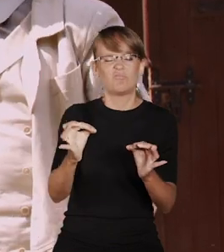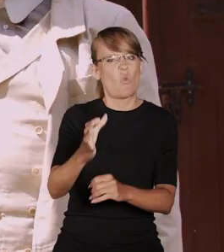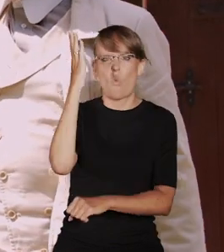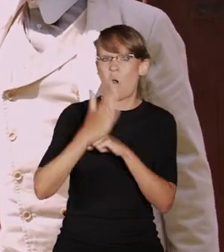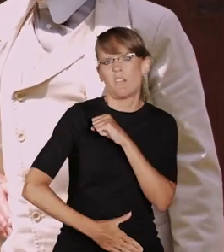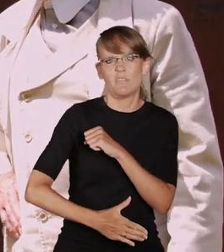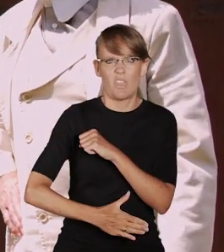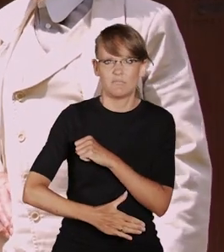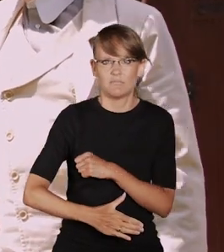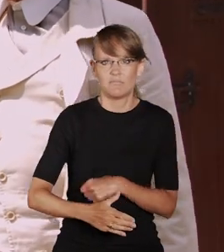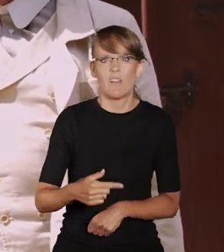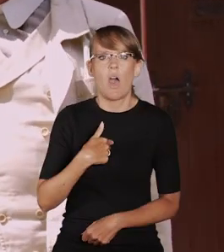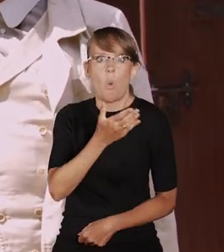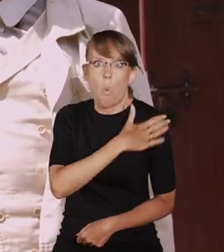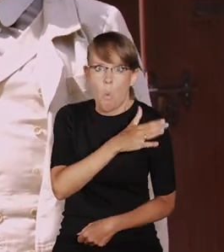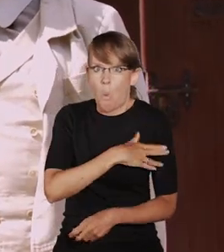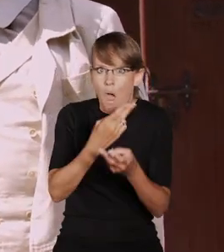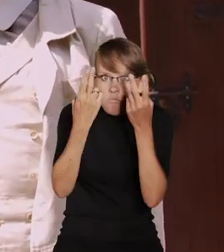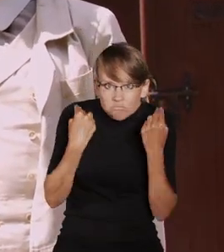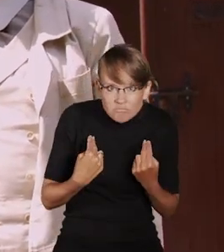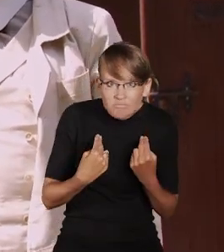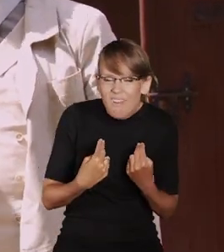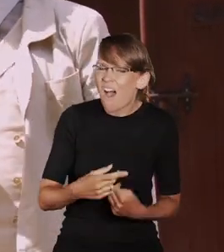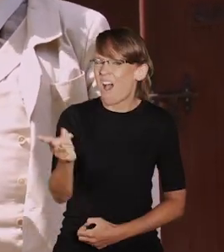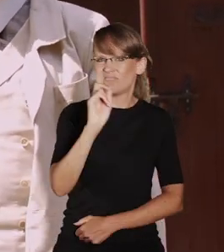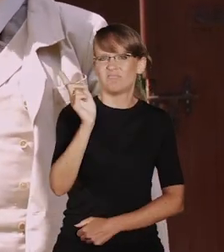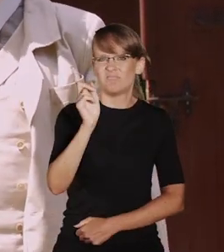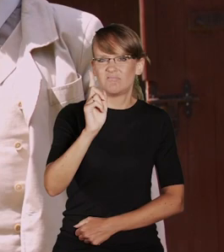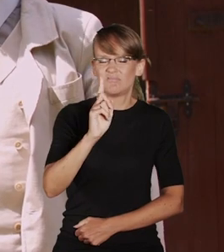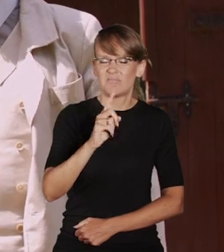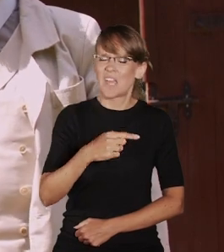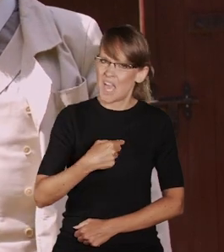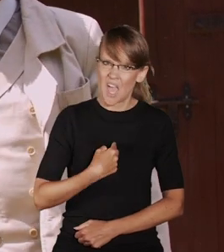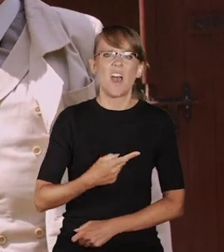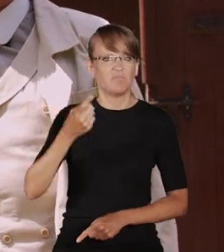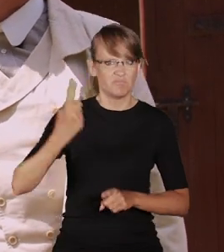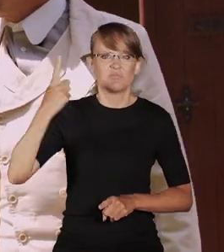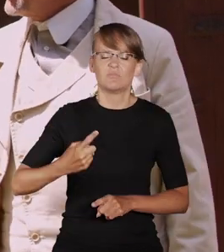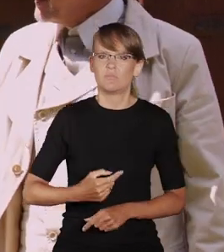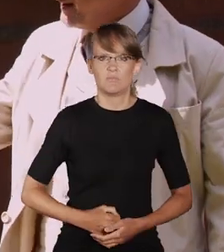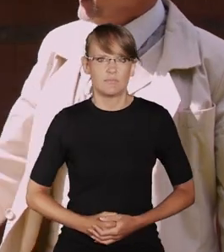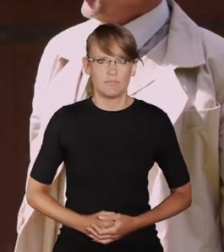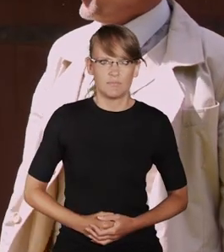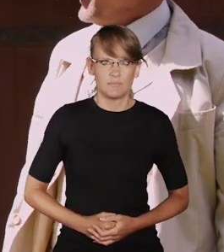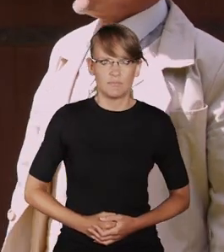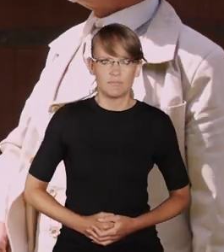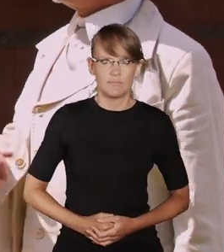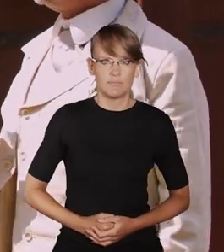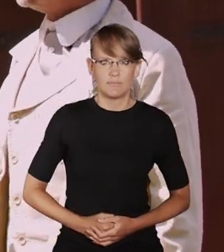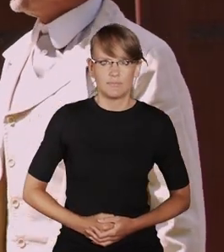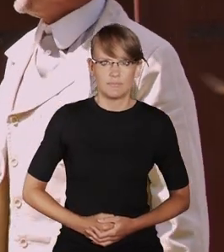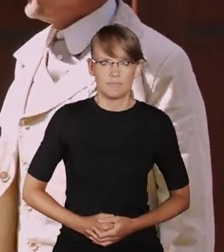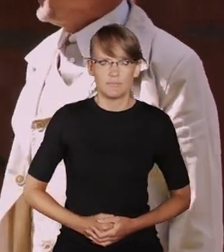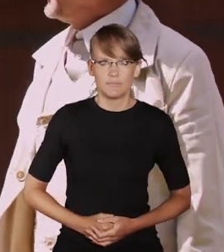cierpiałem. Trajkotałem jak sroka. O emancypacji kobiet. Ale dziś koniec.